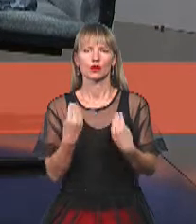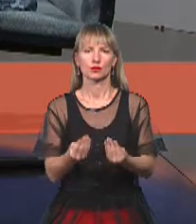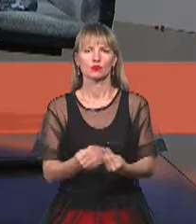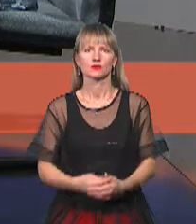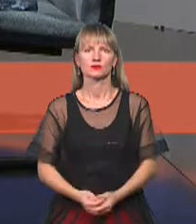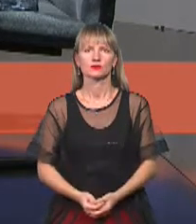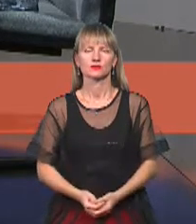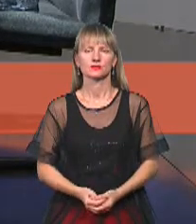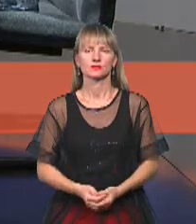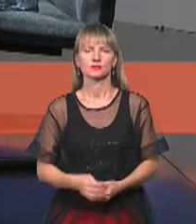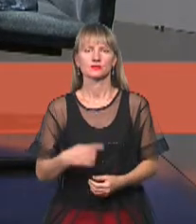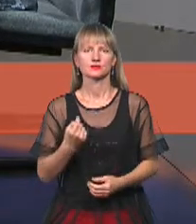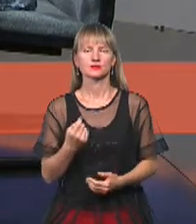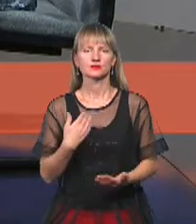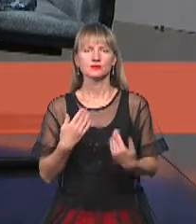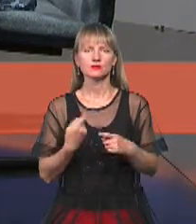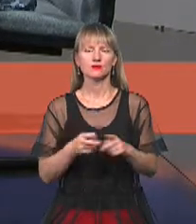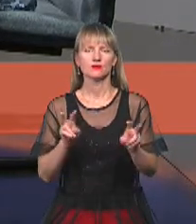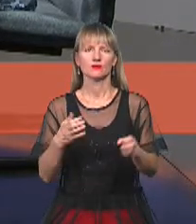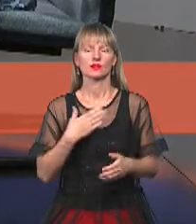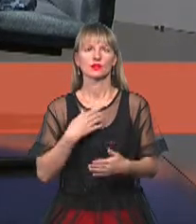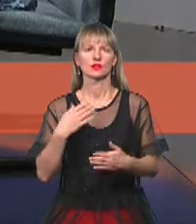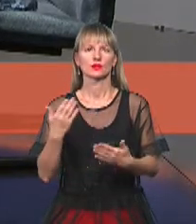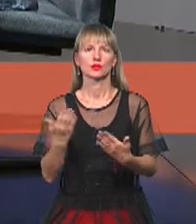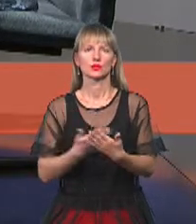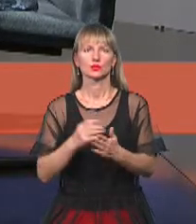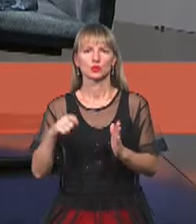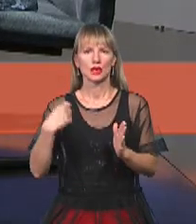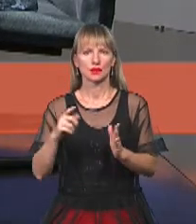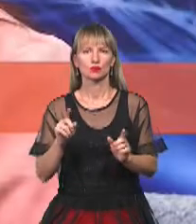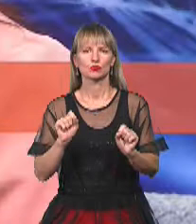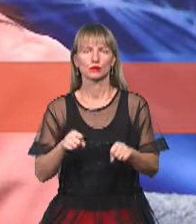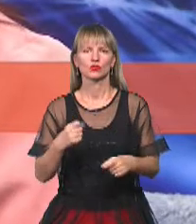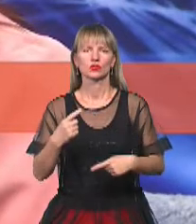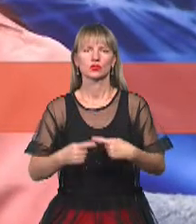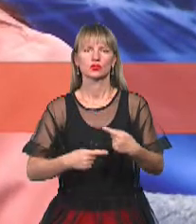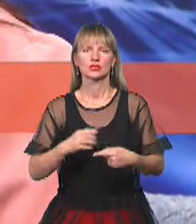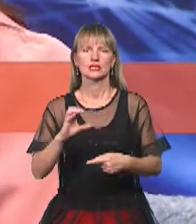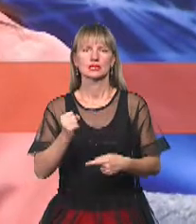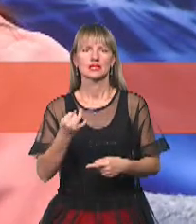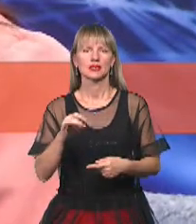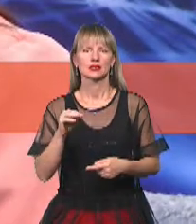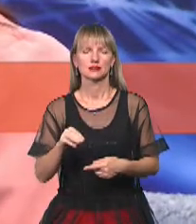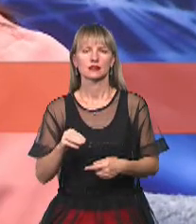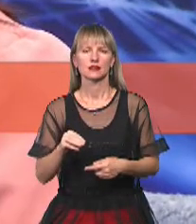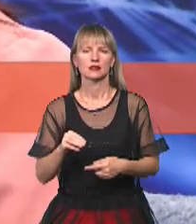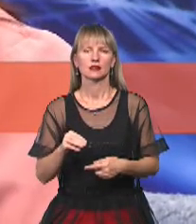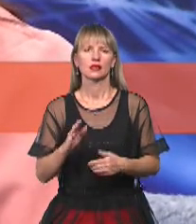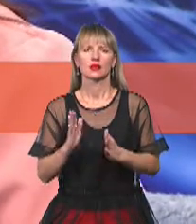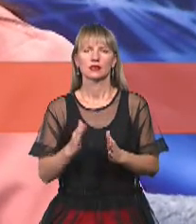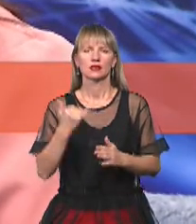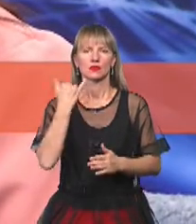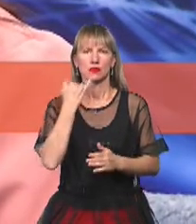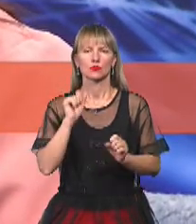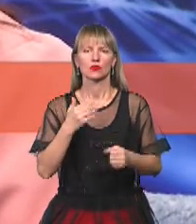ми трішечки торкнулися цієї теми у нашому сюжеті, що можна ще через сайт звертатися, так, не тільки телефонувати, а